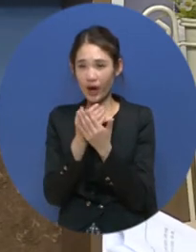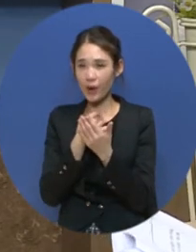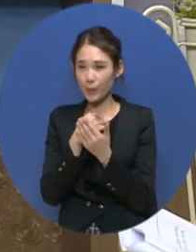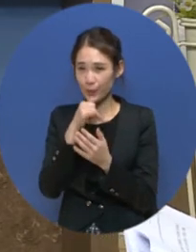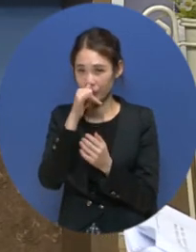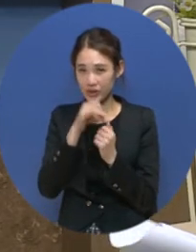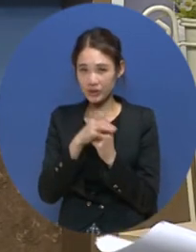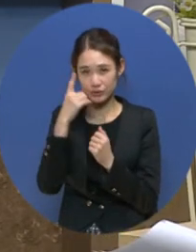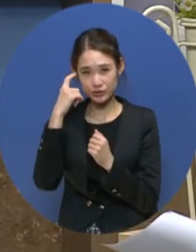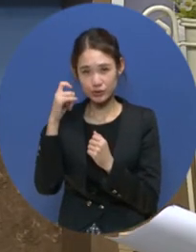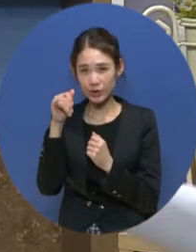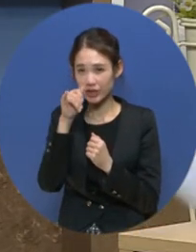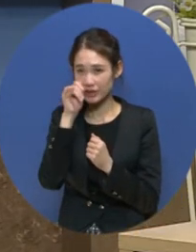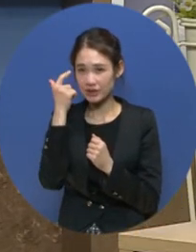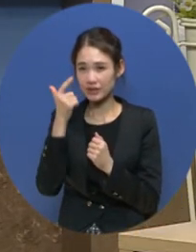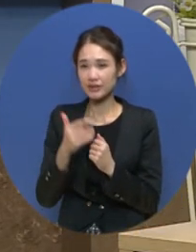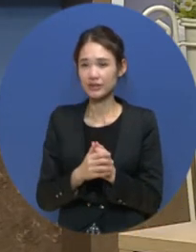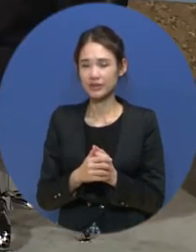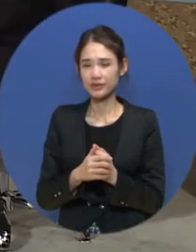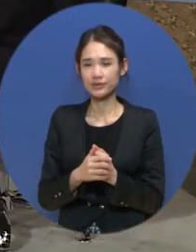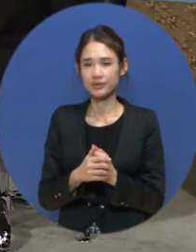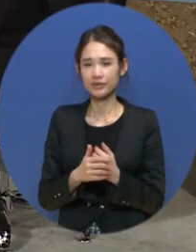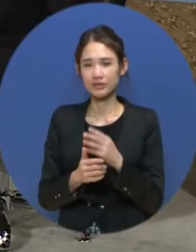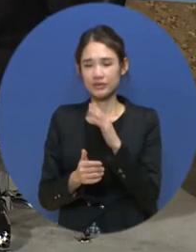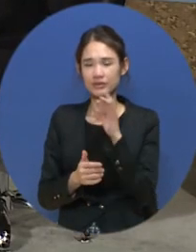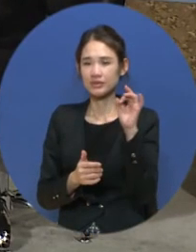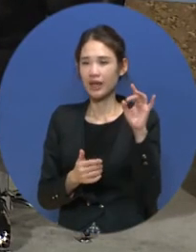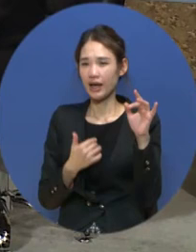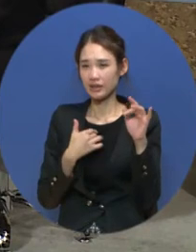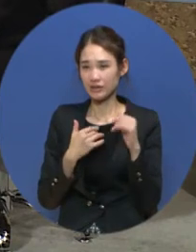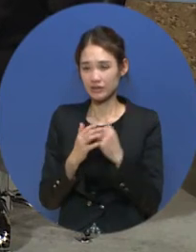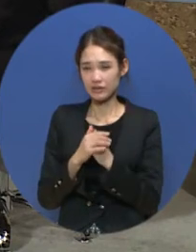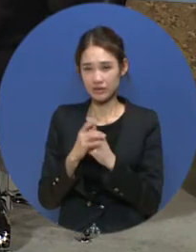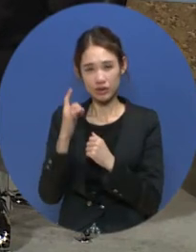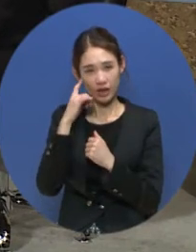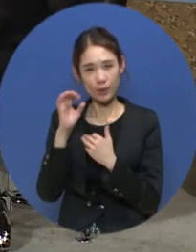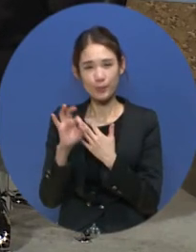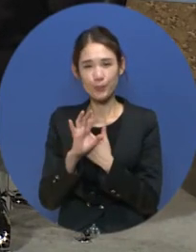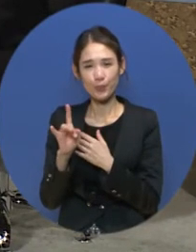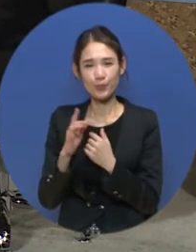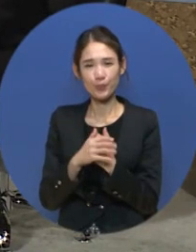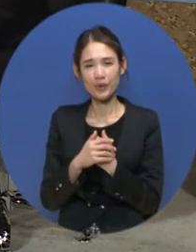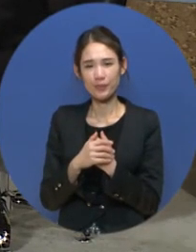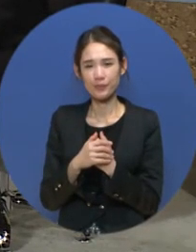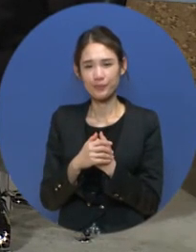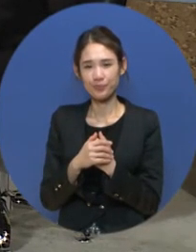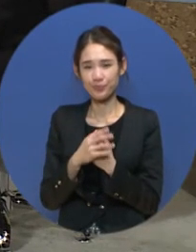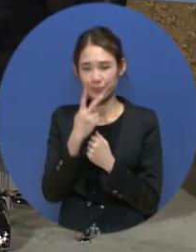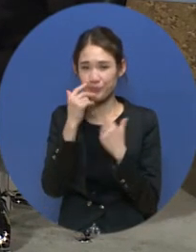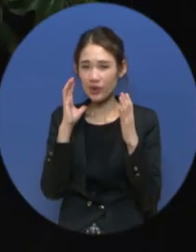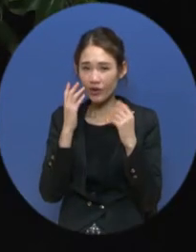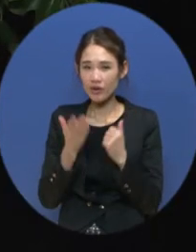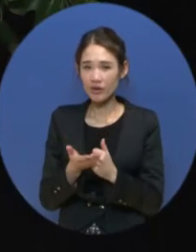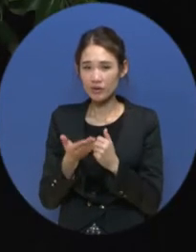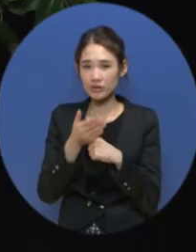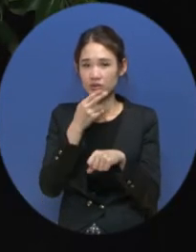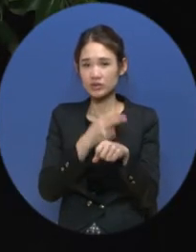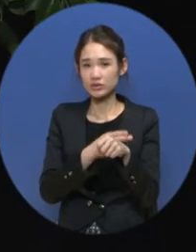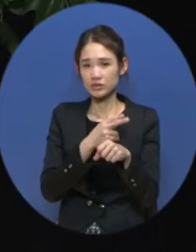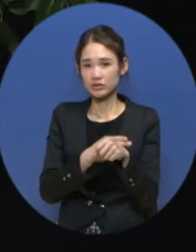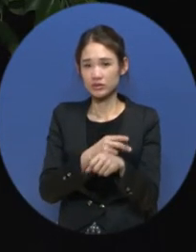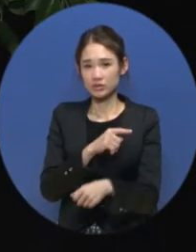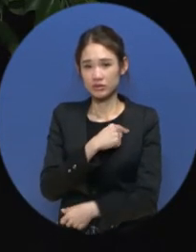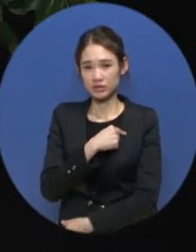그런 추억이 있으신가요? 사실은 저는 어떻게 생각하냐면 영아 보육을 하는